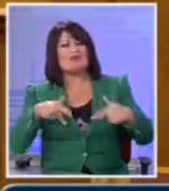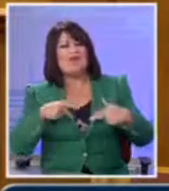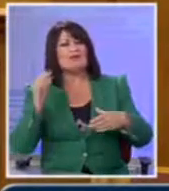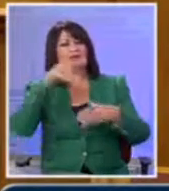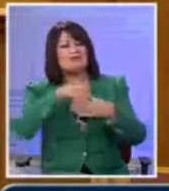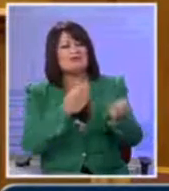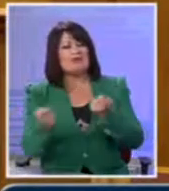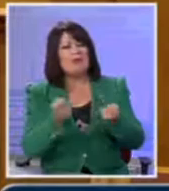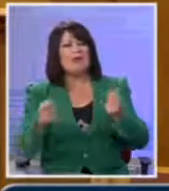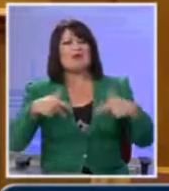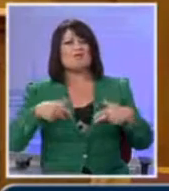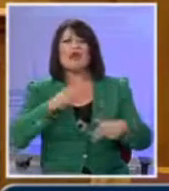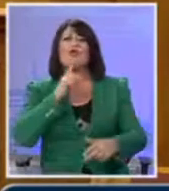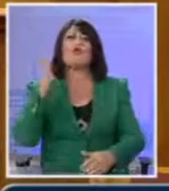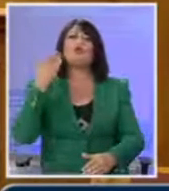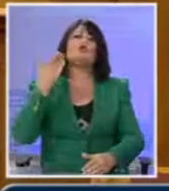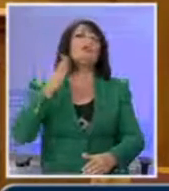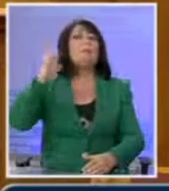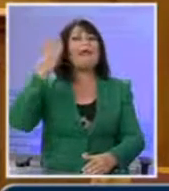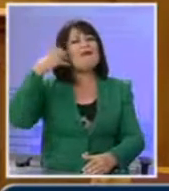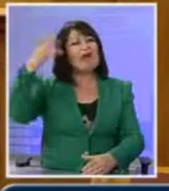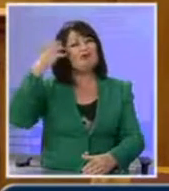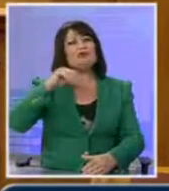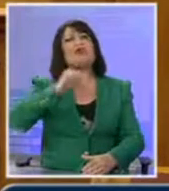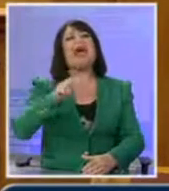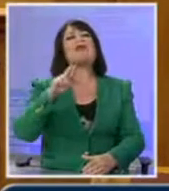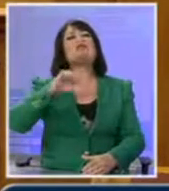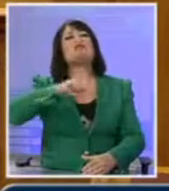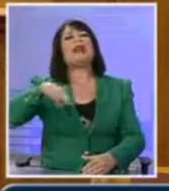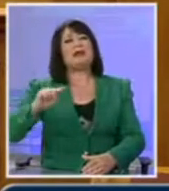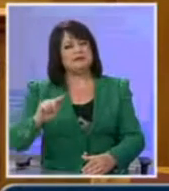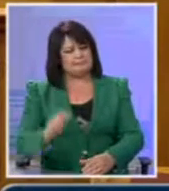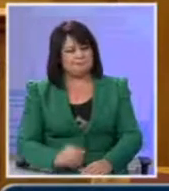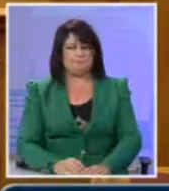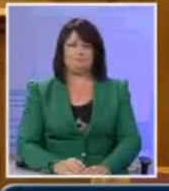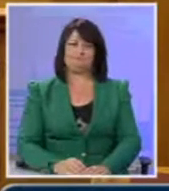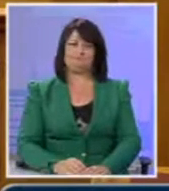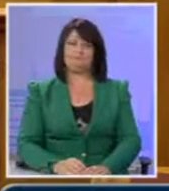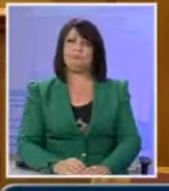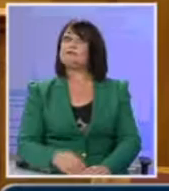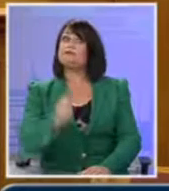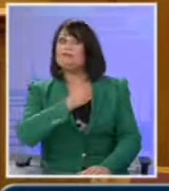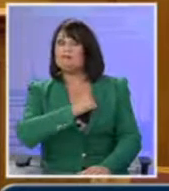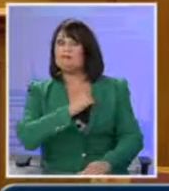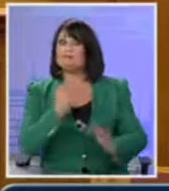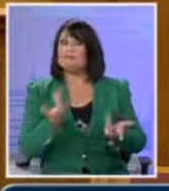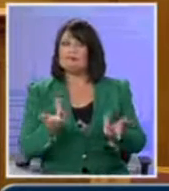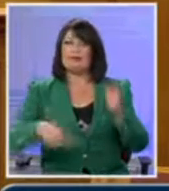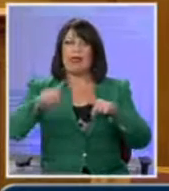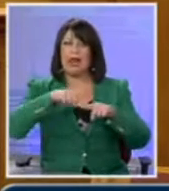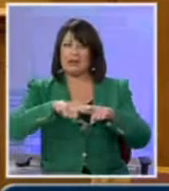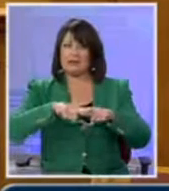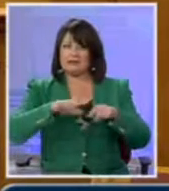κυβερνάει, όπως έλεγε ο Αριστοτέλης. Κυρίες και κύριοι συνάδελφοι, η άποψη ότι οι